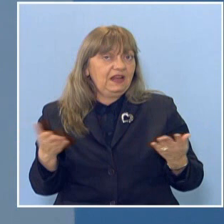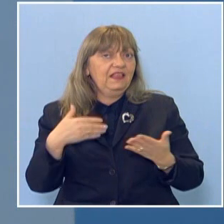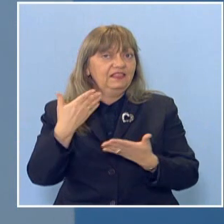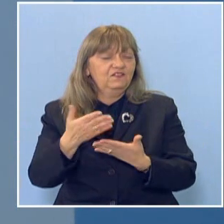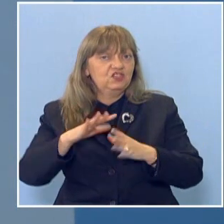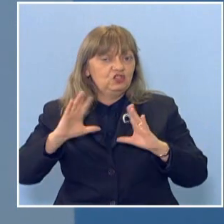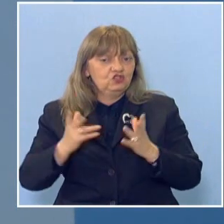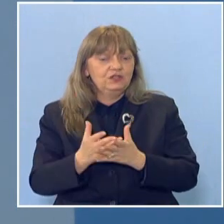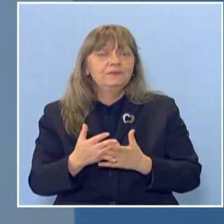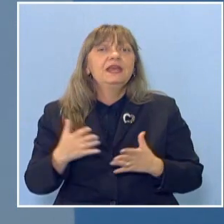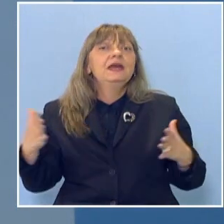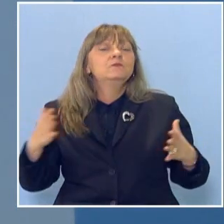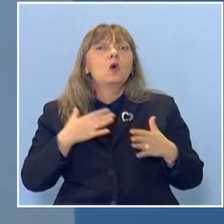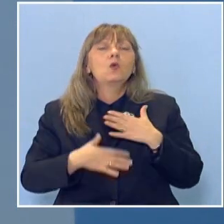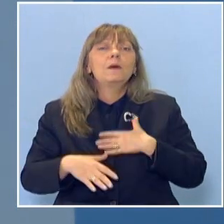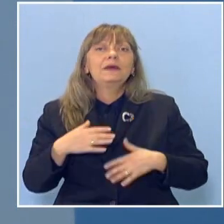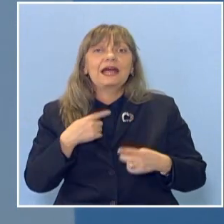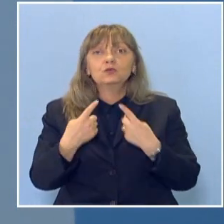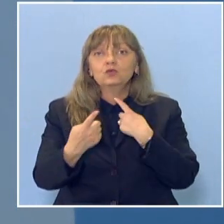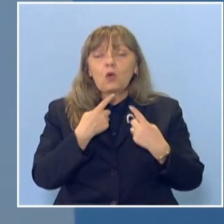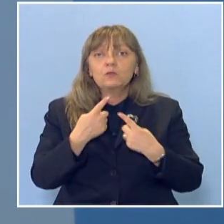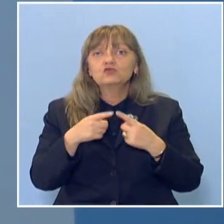много приятно да общуваш с такива хора.